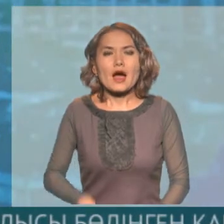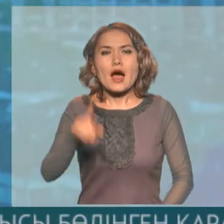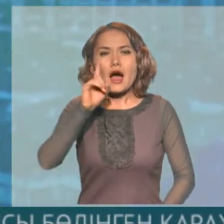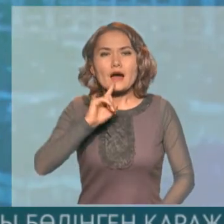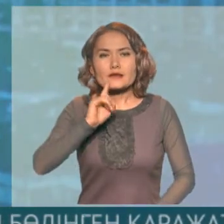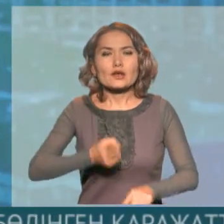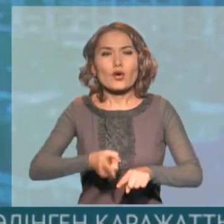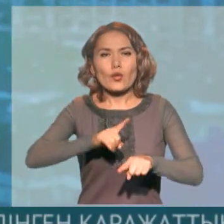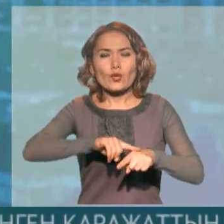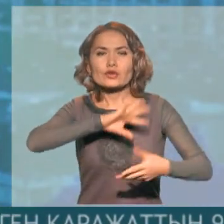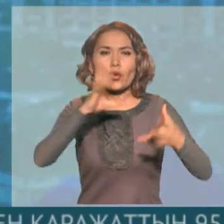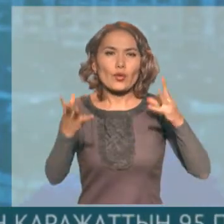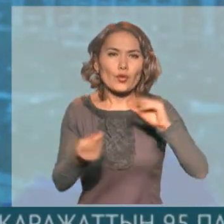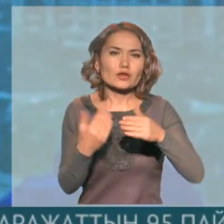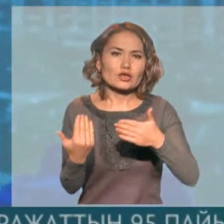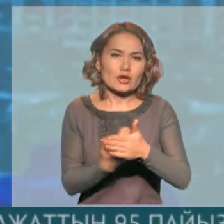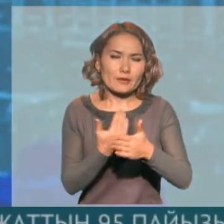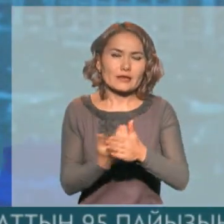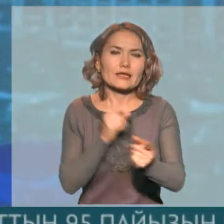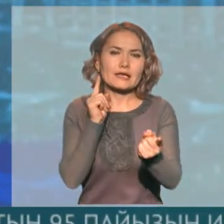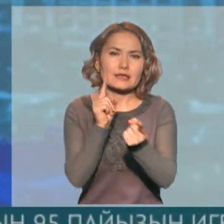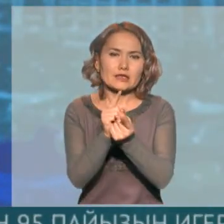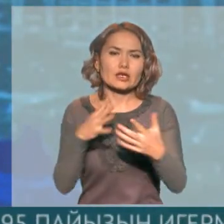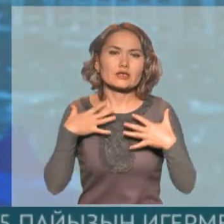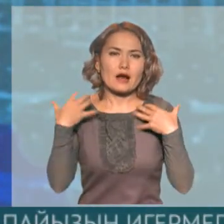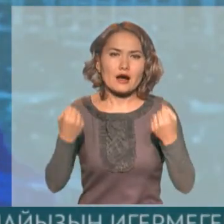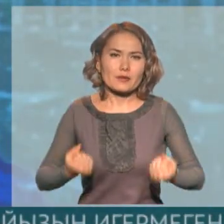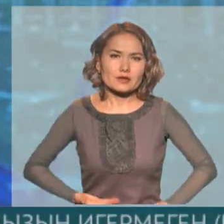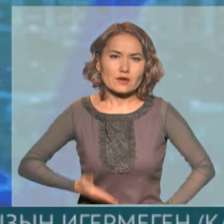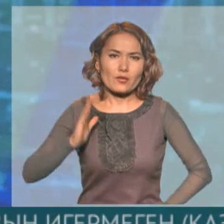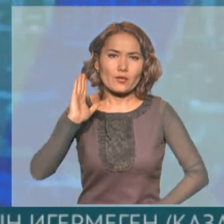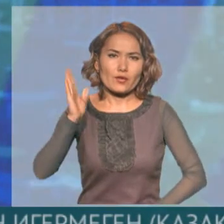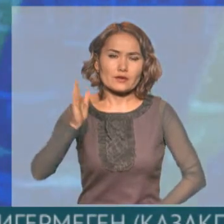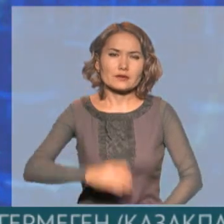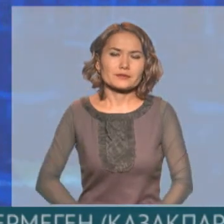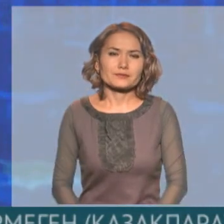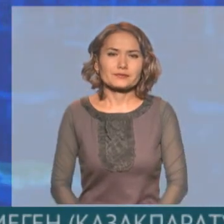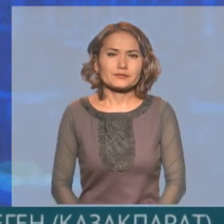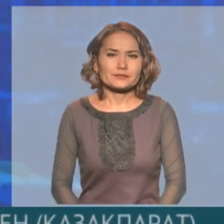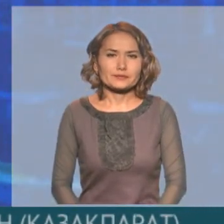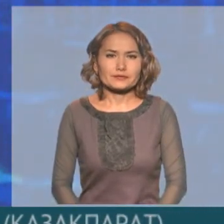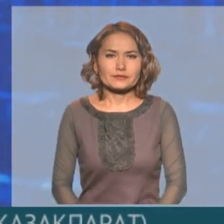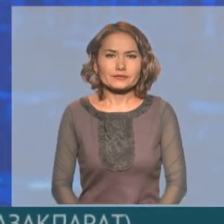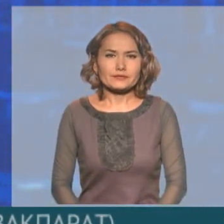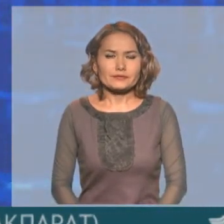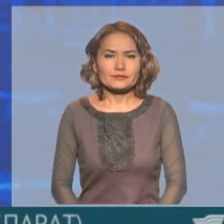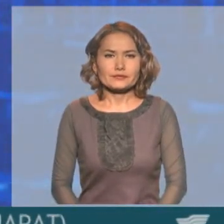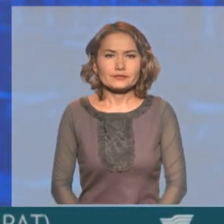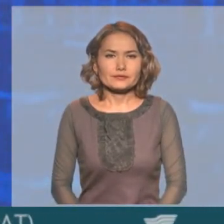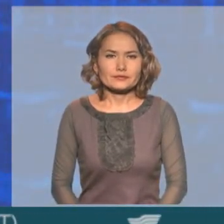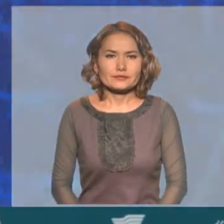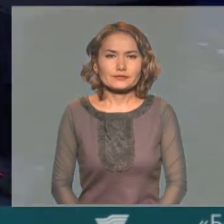Тәуліктің маңызды оқиғаларына әртесім Ғани Өтепбайұлы мен арнамыздың тілшілері кеңірек тоқталады. 20:00-де қорытынды жаңалықтарды көруді ұсынамын.